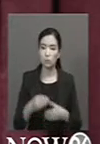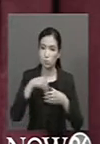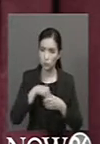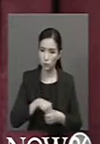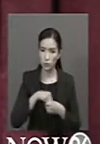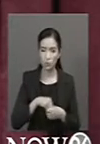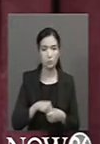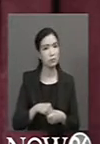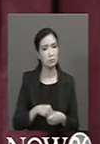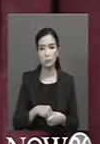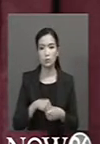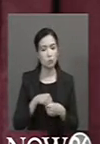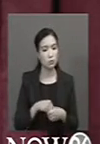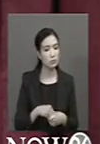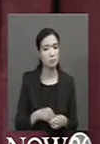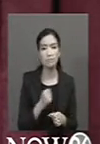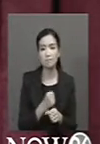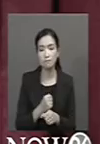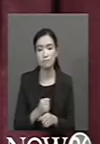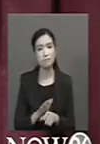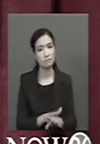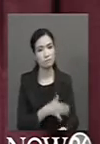ำไว้ตลอด70กว่าปีที่ผ่านมา